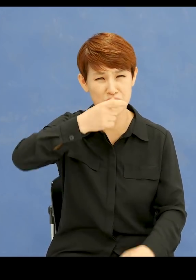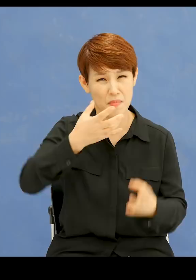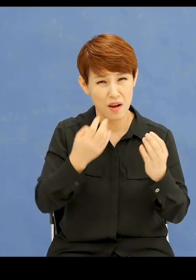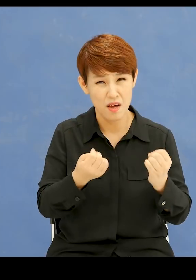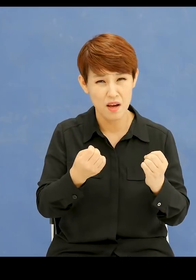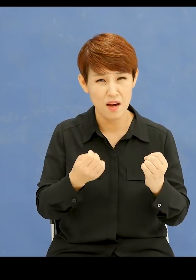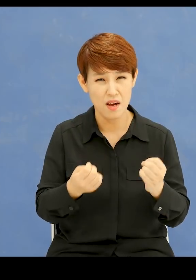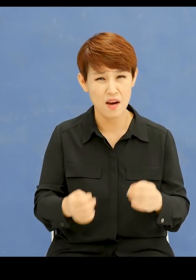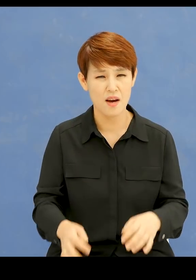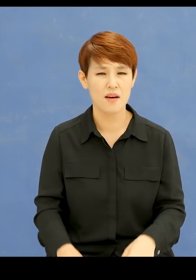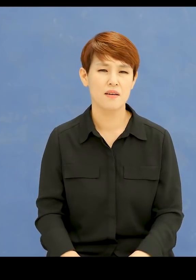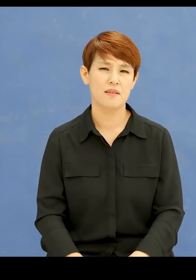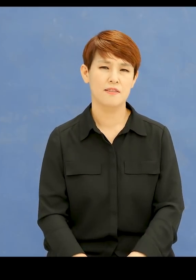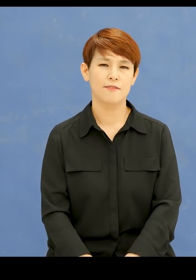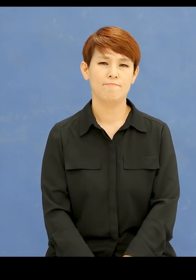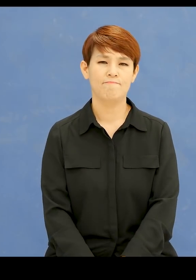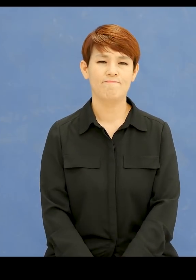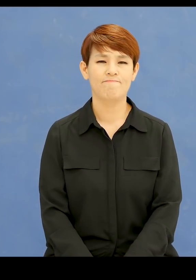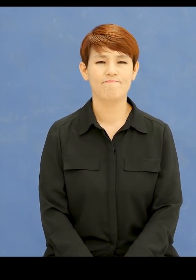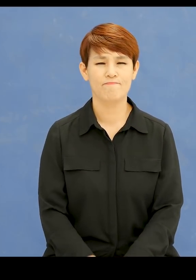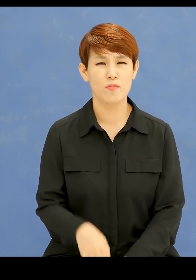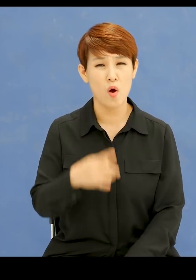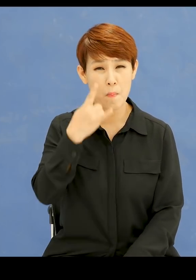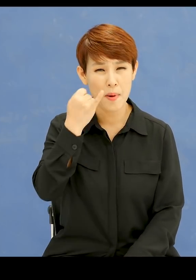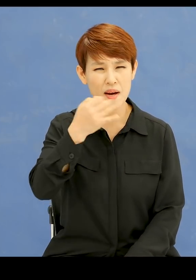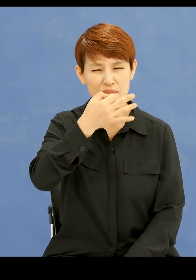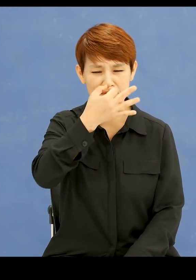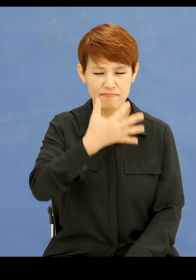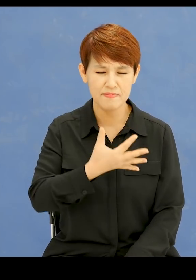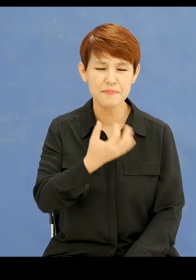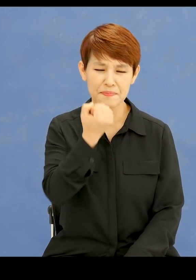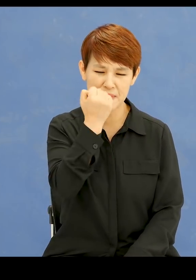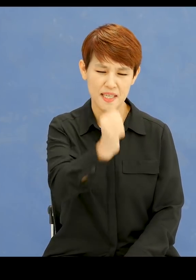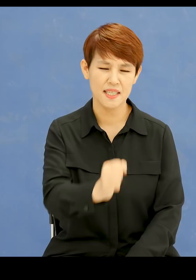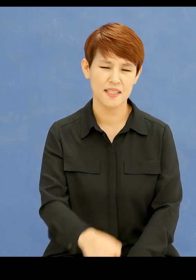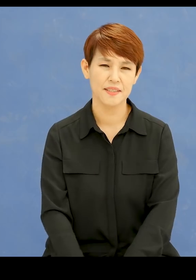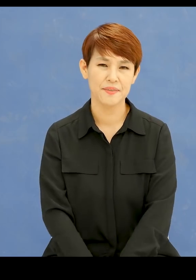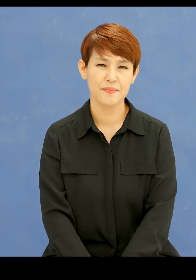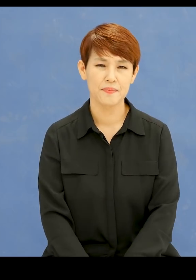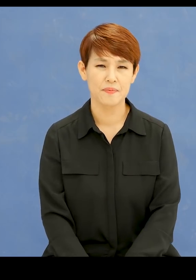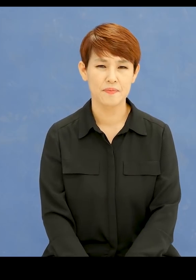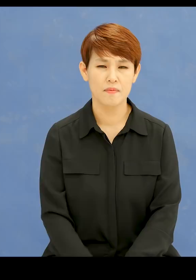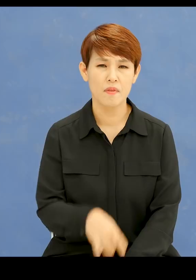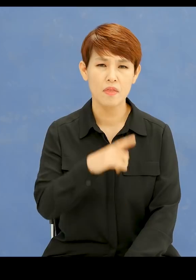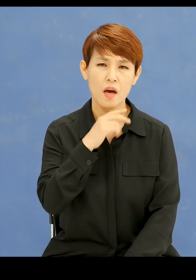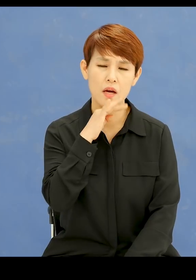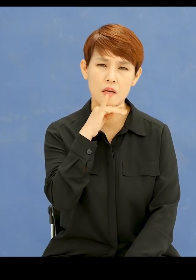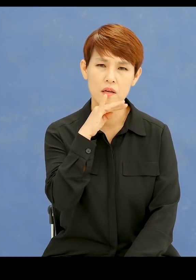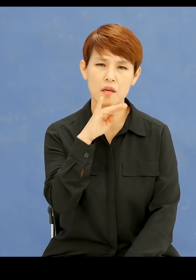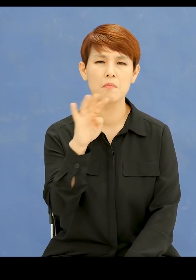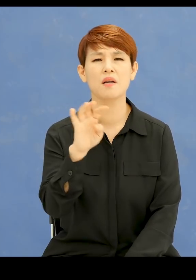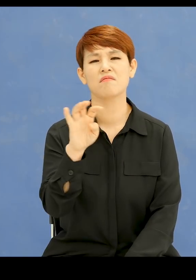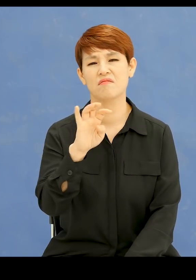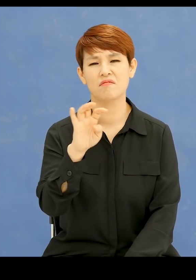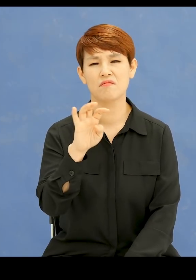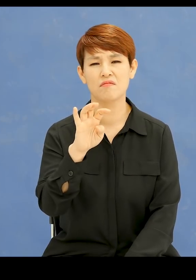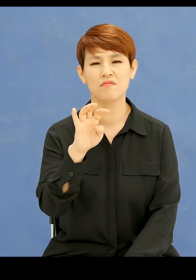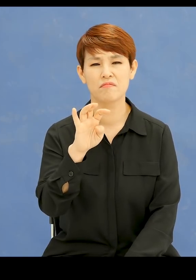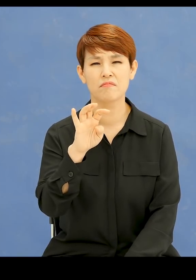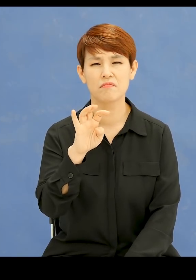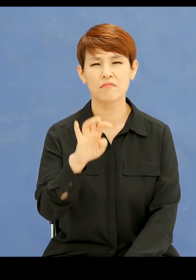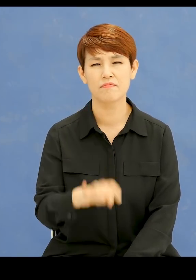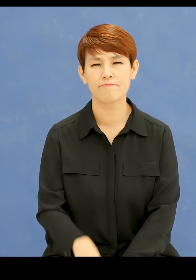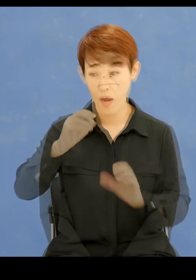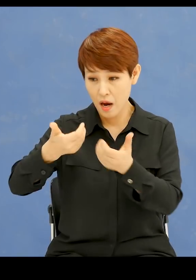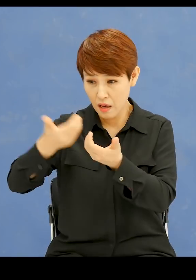당시에? 누구보다도 힘드셨을 거예요. 그렇죠. 어머니가. 이제 40살의 어머니가